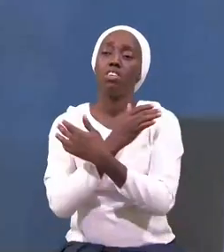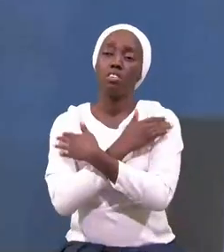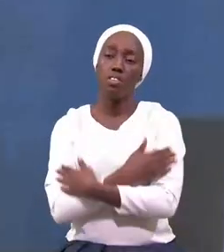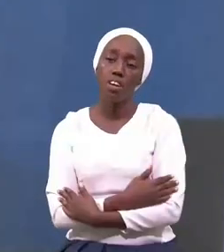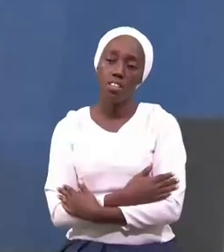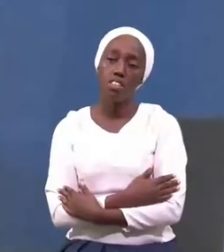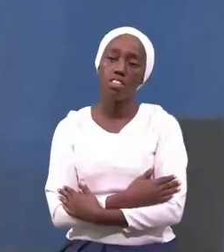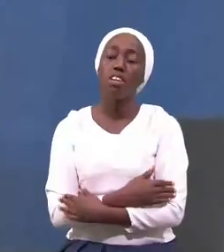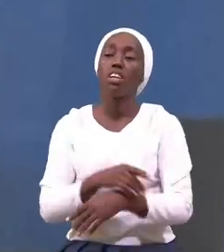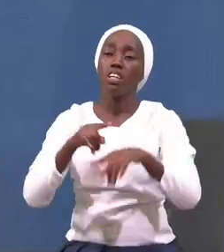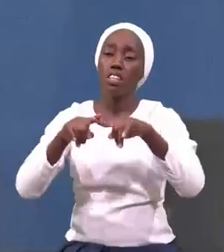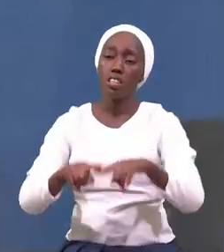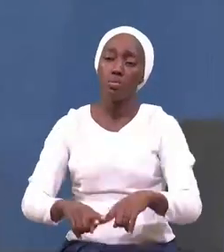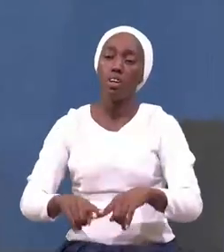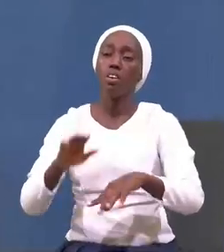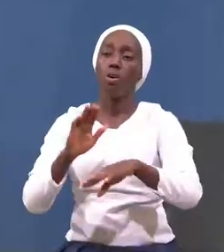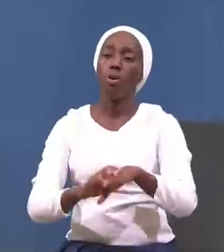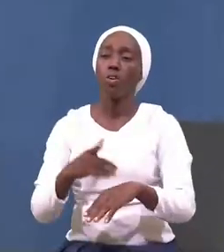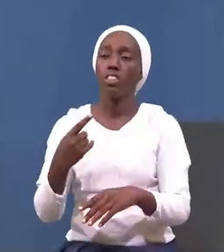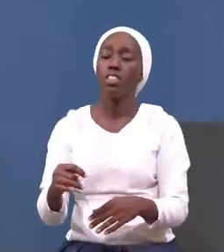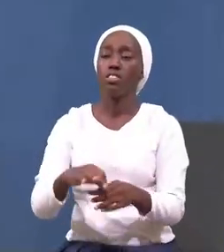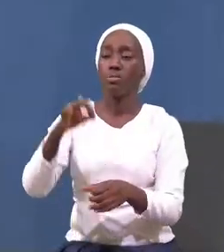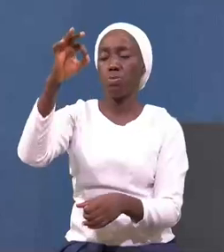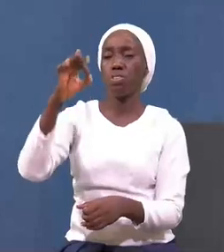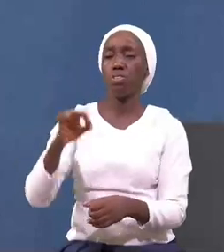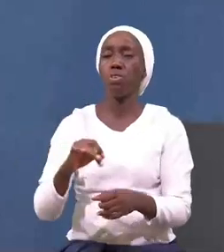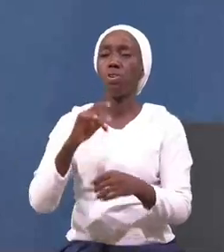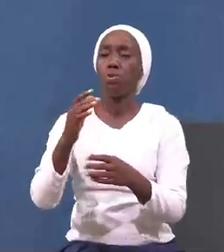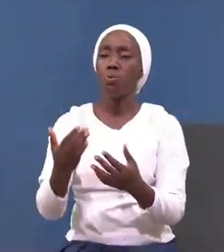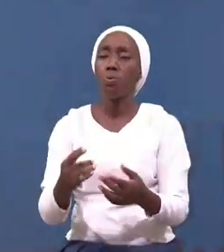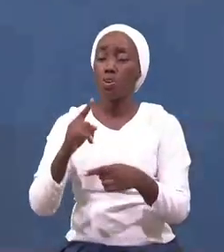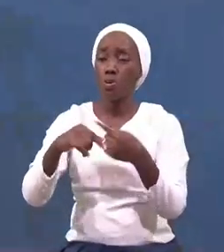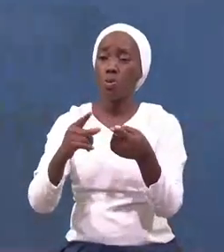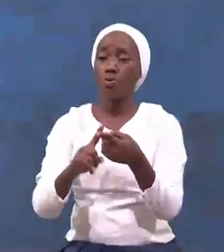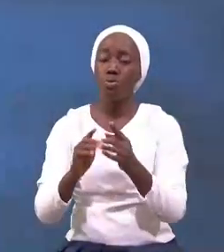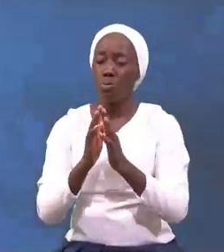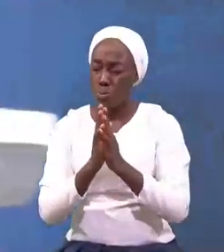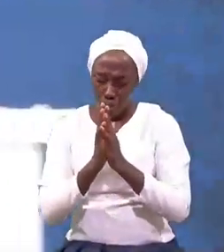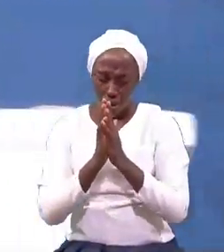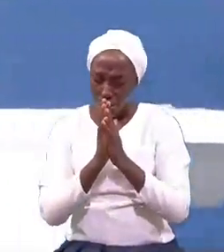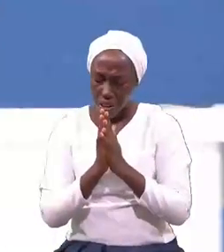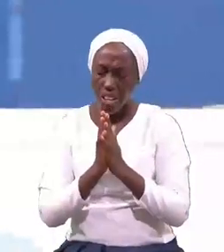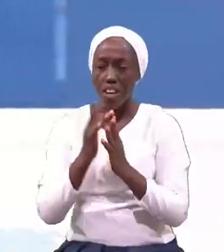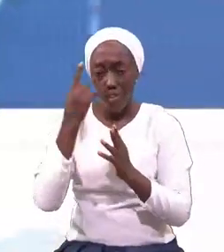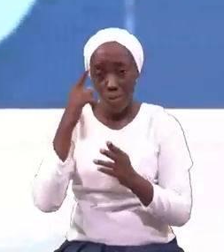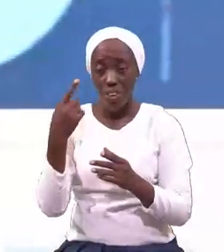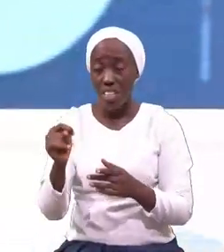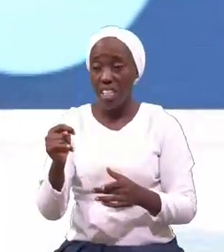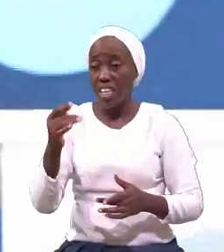appuyez-vous sur la puissance de l'Esprit. Quand vous allez prier, vous priez pour les malades.